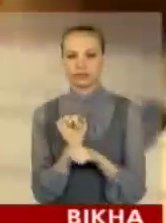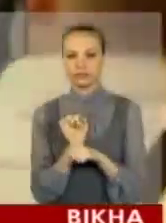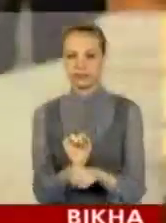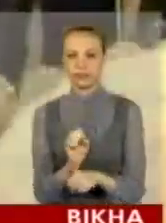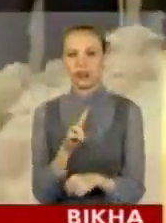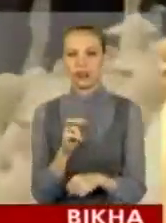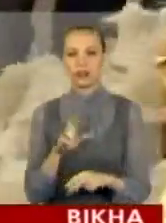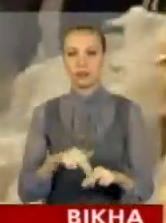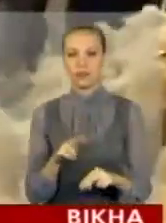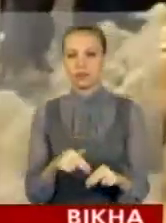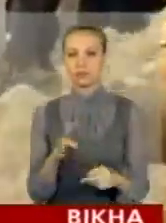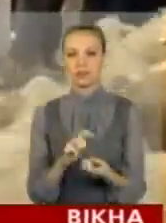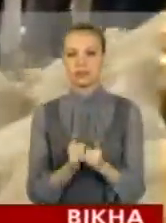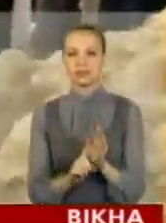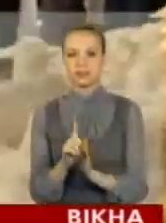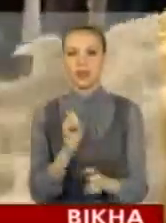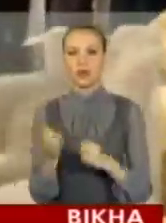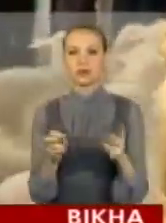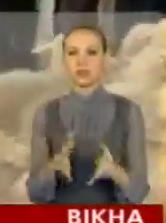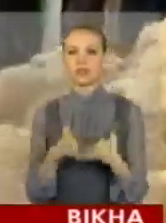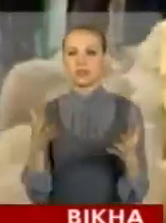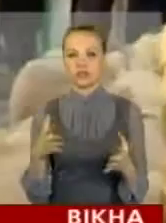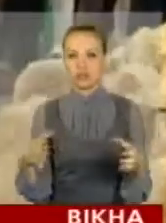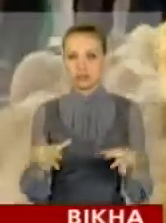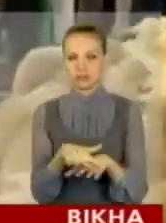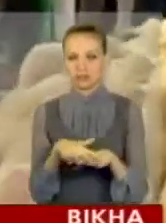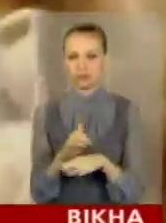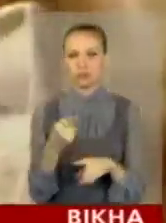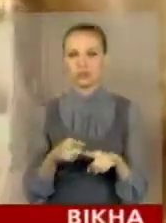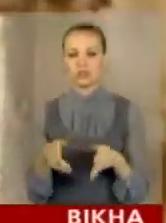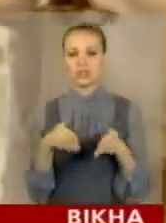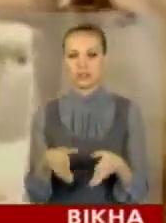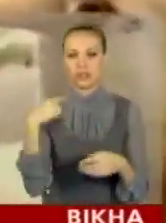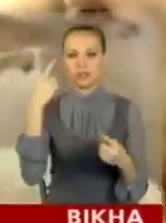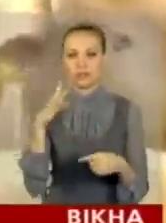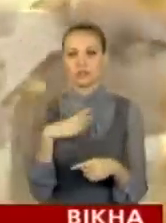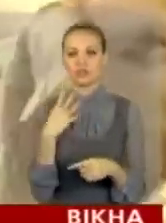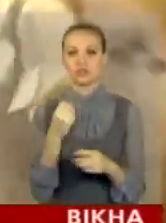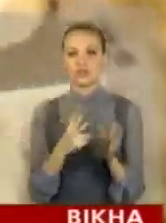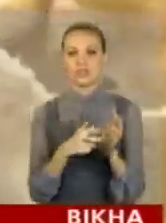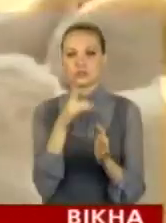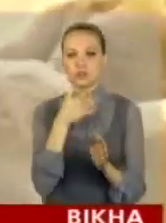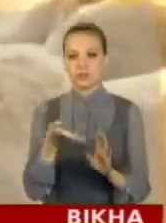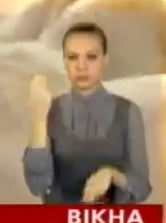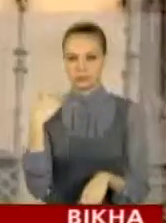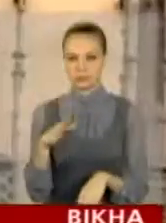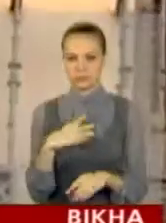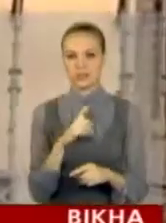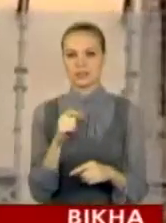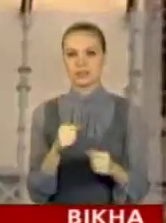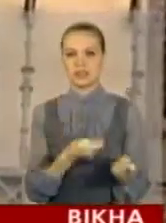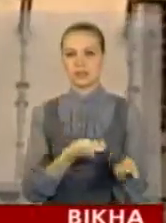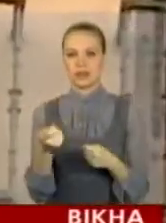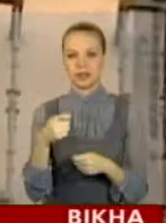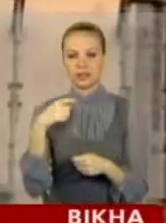паралізувало, одначе поліція не стала розганяти величезної отари, оскільки цим шляхом вівці ходили ще 800 років тому. За перегін